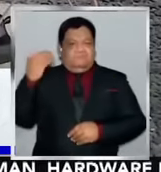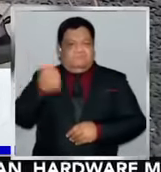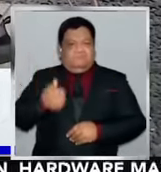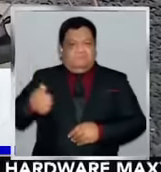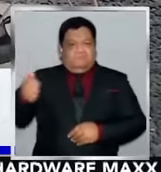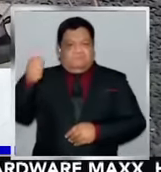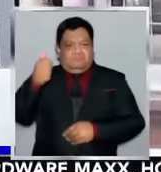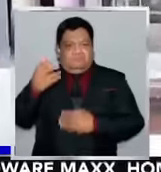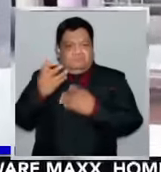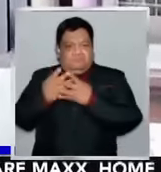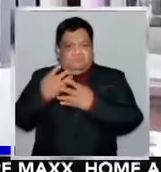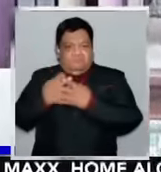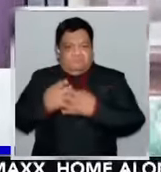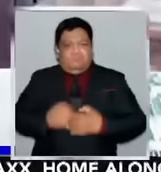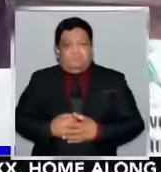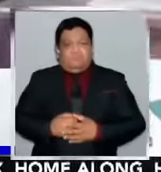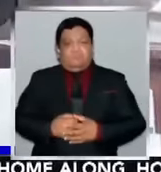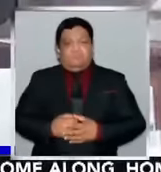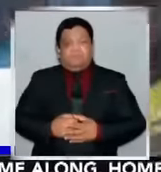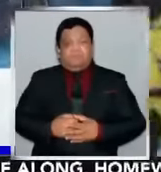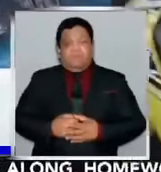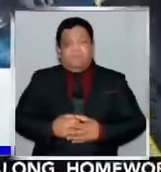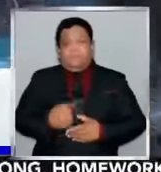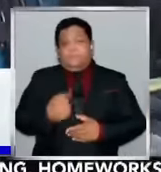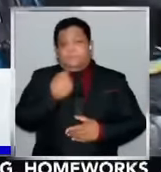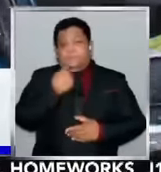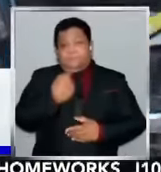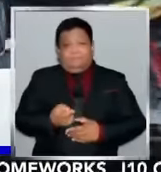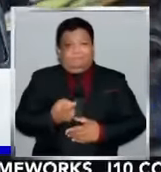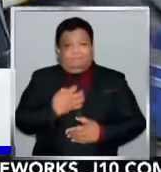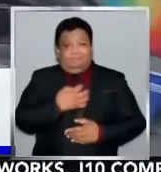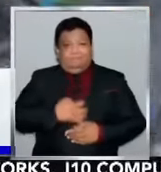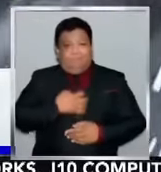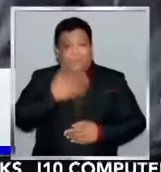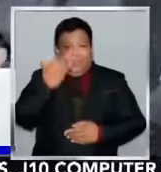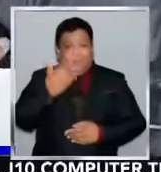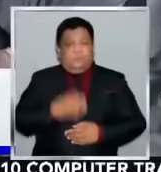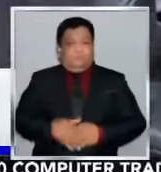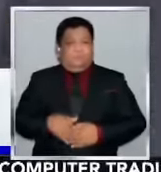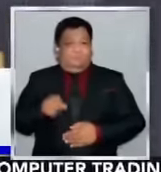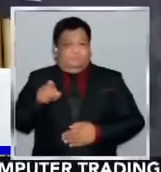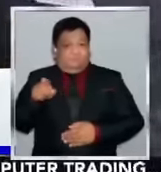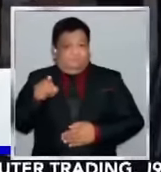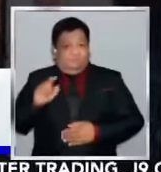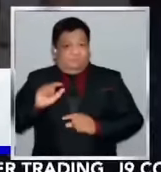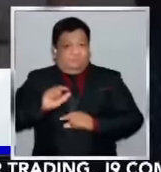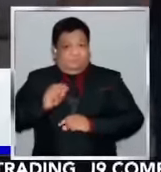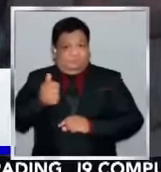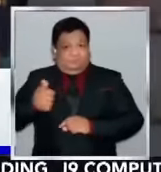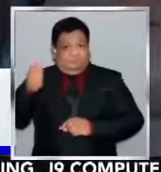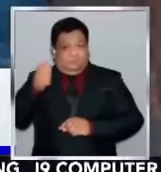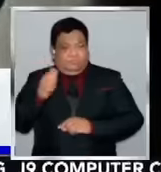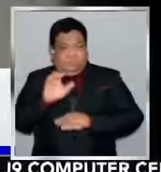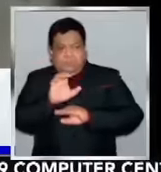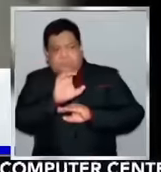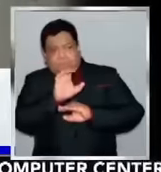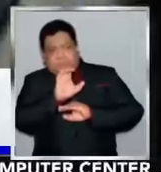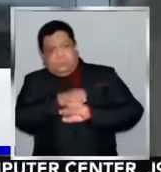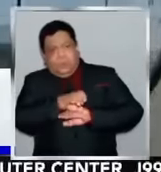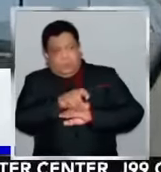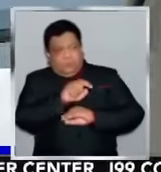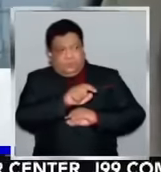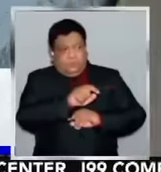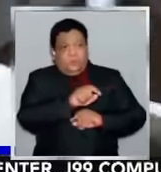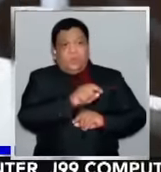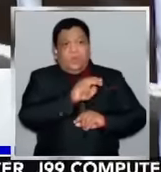nag-ugat ang kanilang reklamo sa umano'y pangingikil ni Bonto kay Espinosa nang ilipat siya mula sa NBI sa Maynila patungo sa Camp Bagong